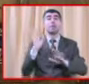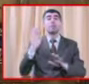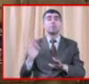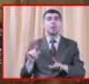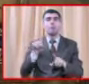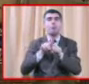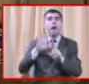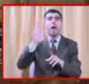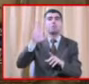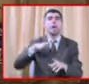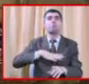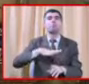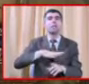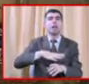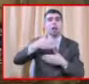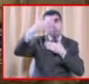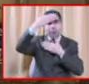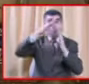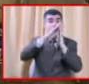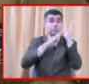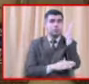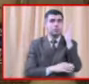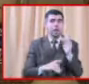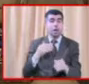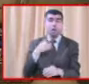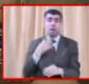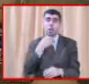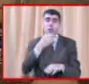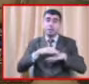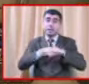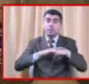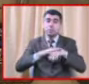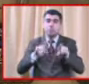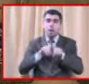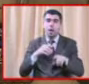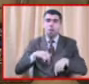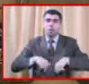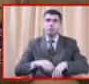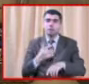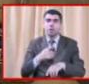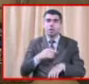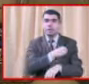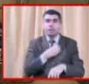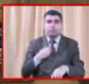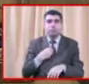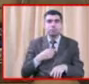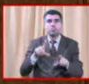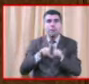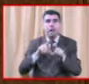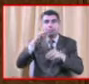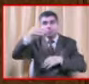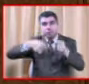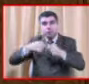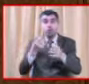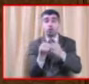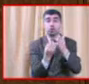فقط. نتمنى سيد الوزير إخراجكم للمرسوم المتعلق بالخريطة الصحية والعرض الجهوي للعلاجات الذي يهدف